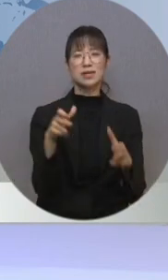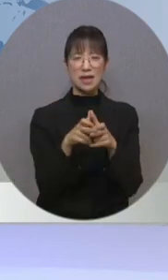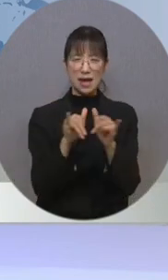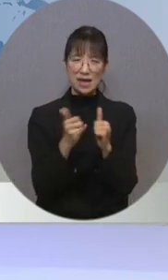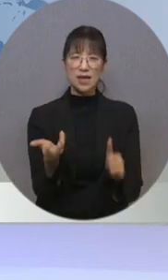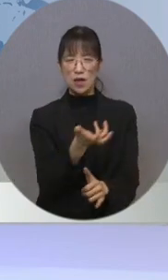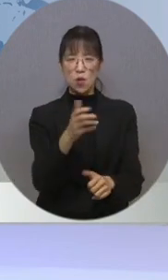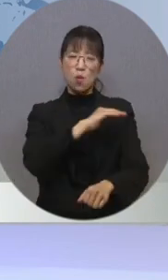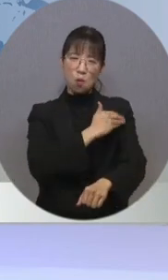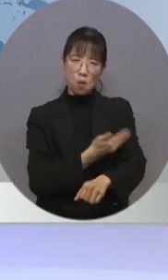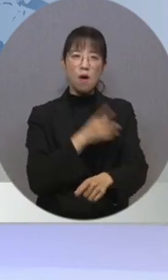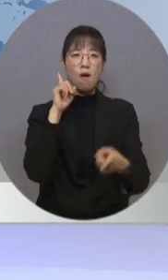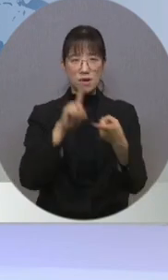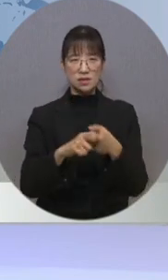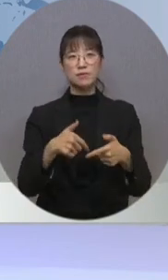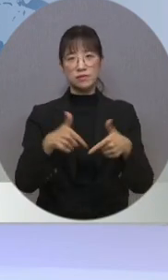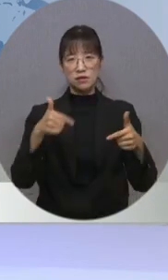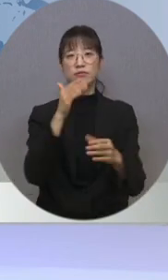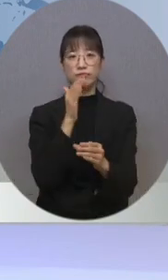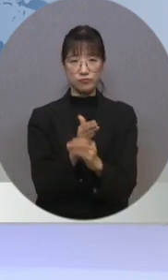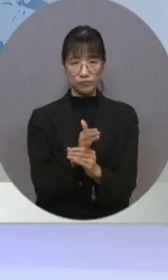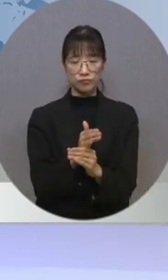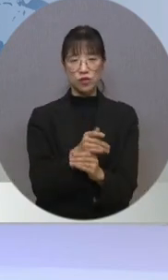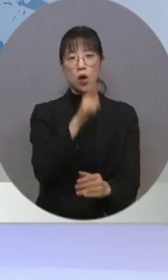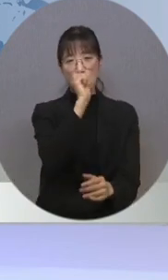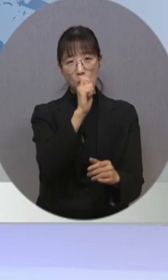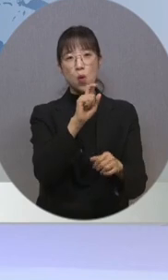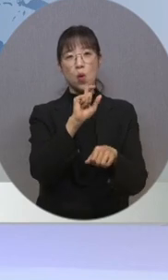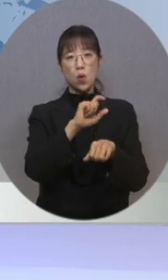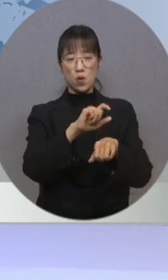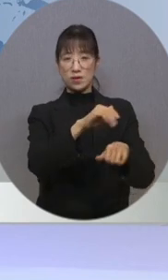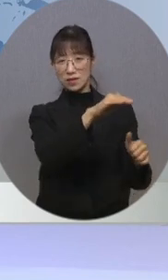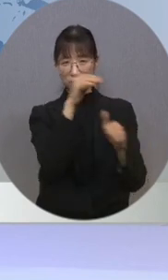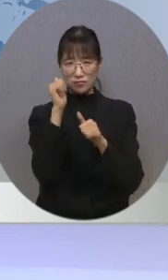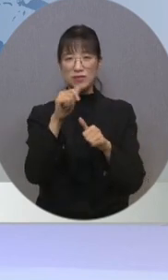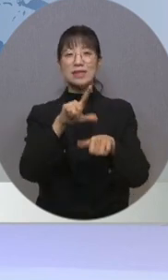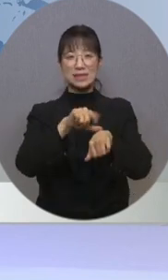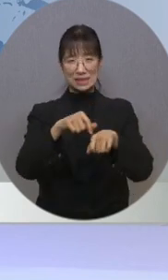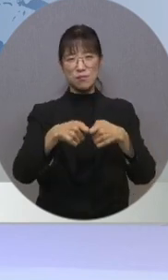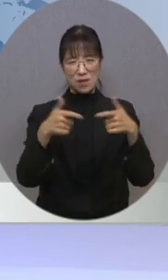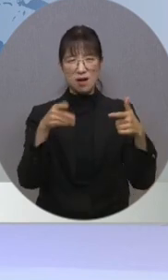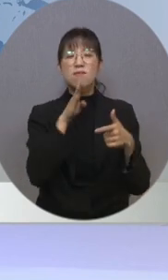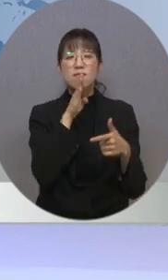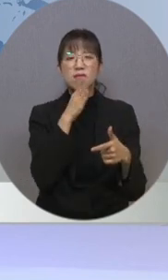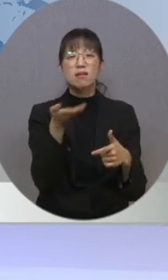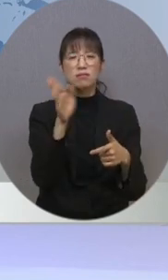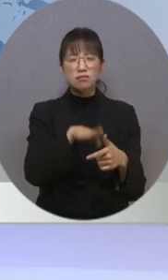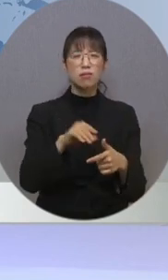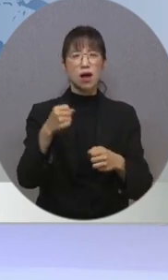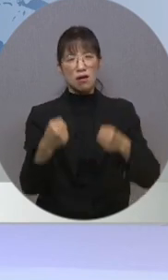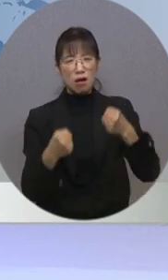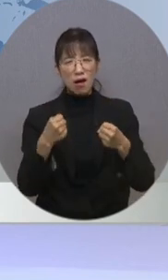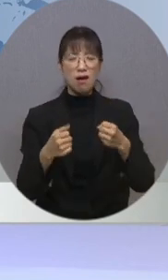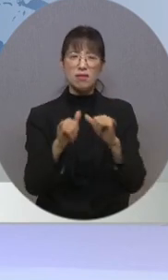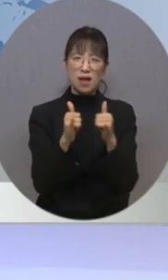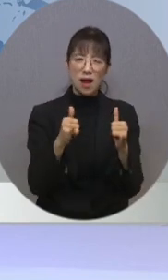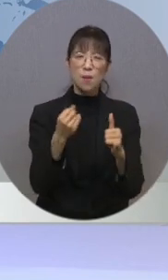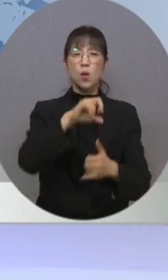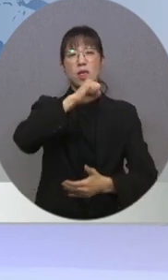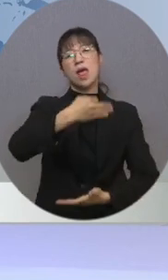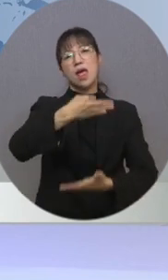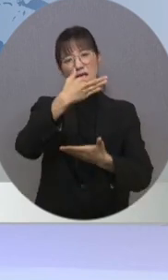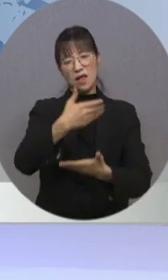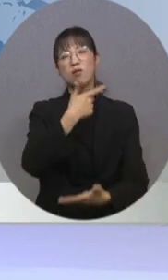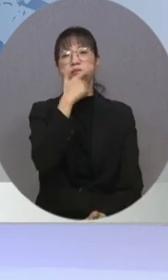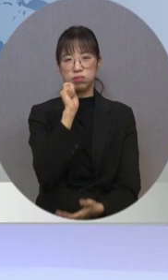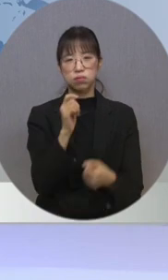대한 관심이 높아지고 있는데요. 콜택시 운영 시간은 확대됐지만 콜택시를 운영할 인력과 예산이 충분히